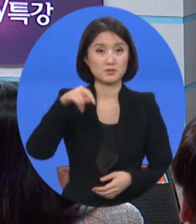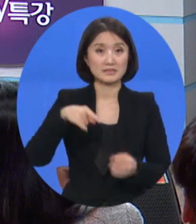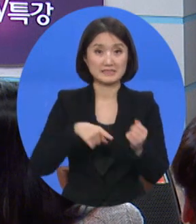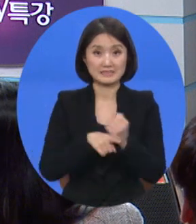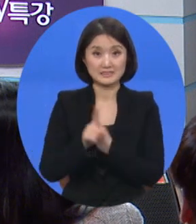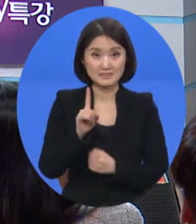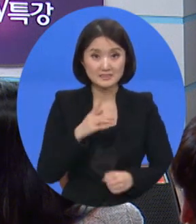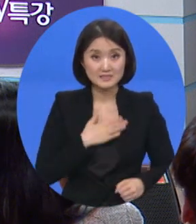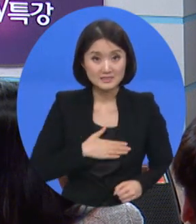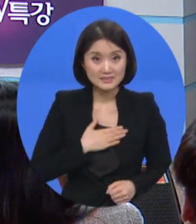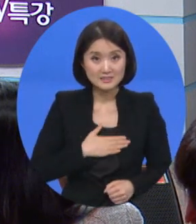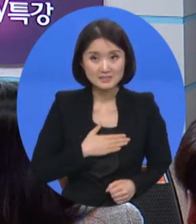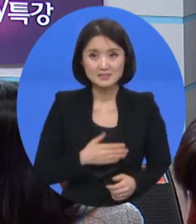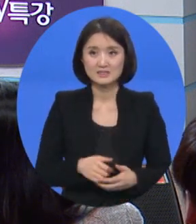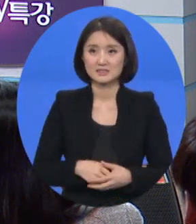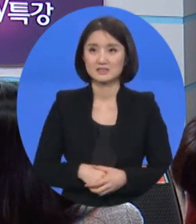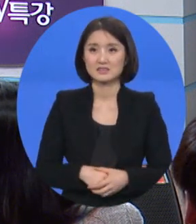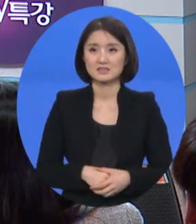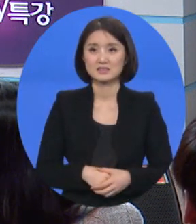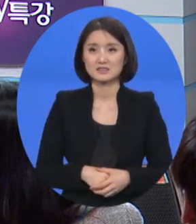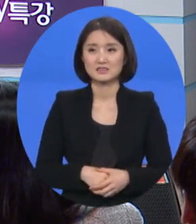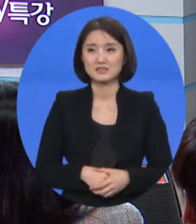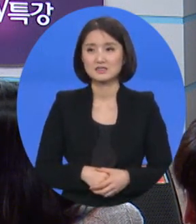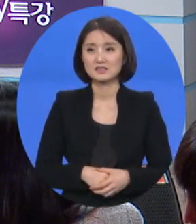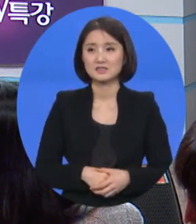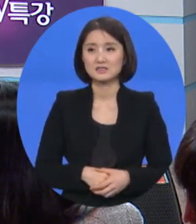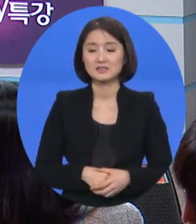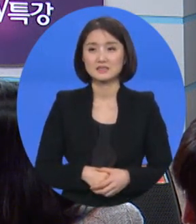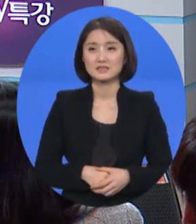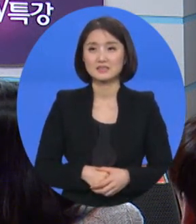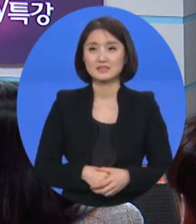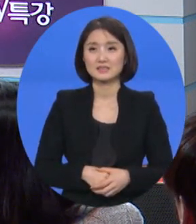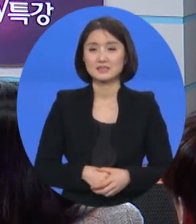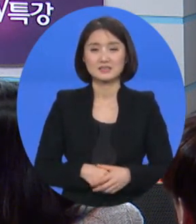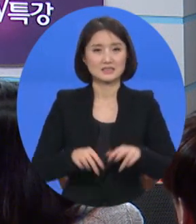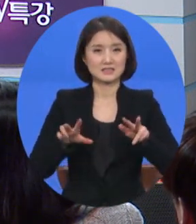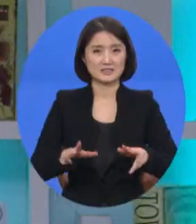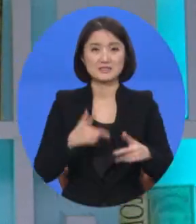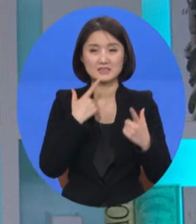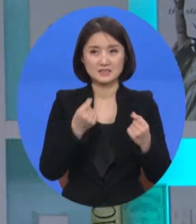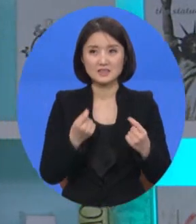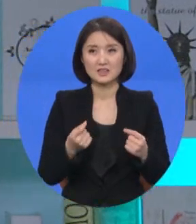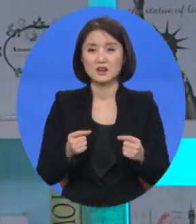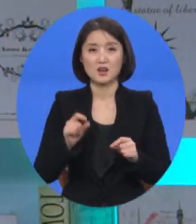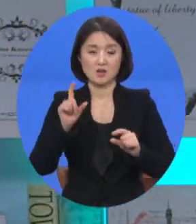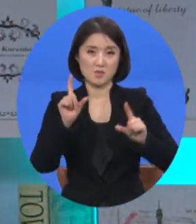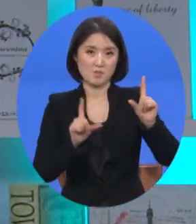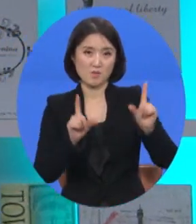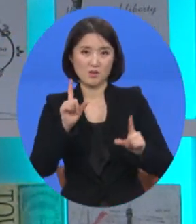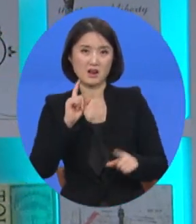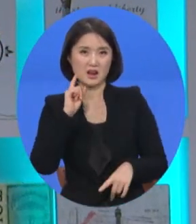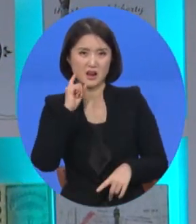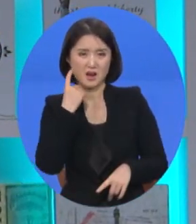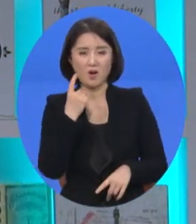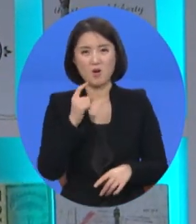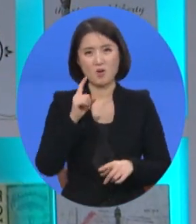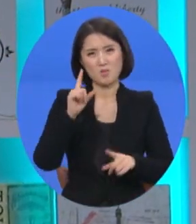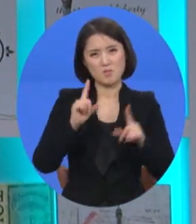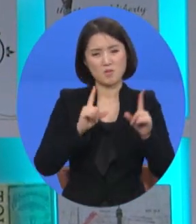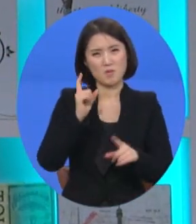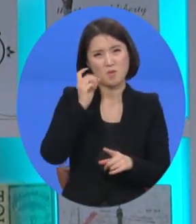아시죠 예를 들자면 지금도 말 주 아주 오래되고 모양이 예쁜 그리고 기양